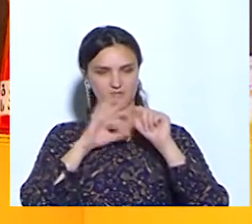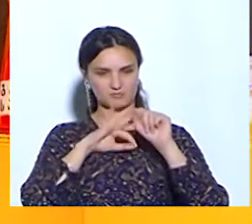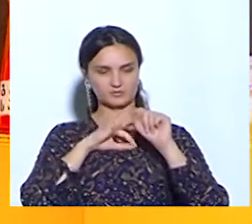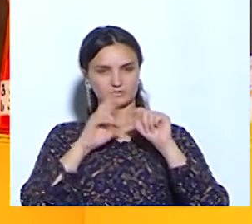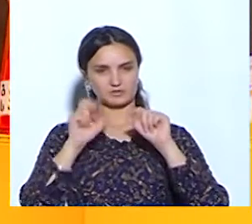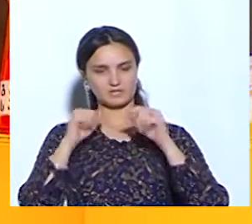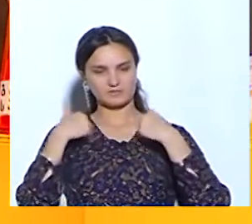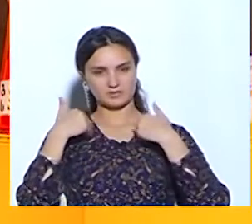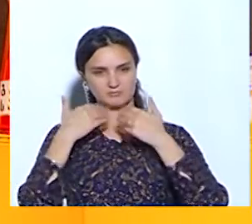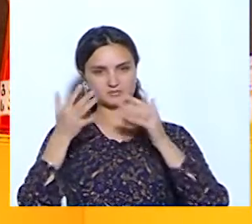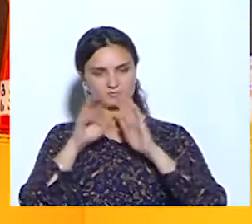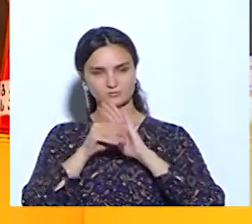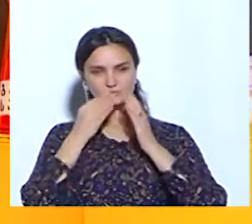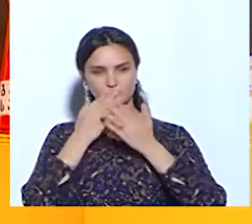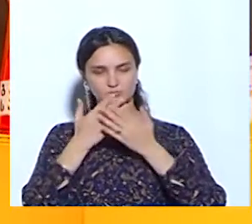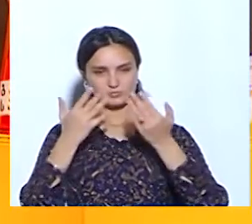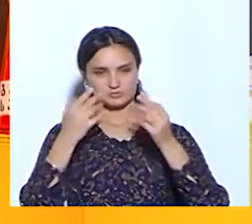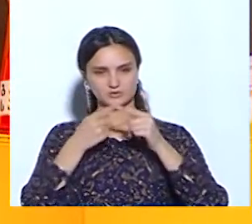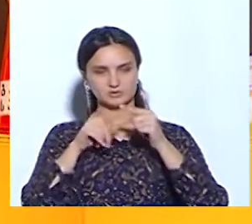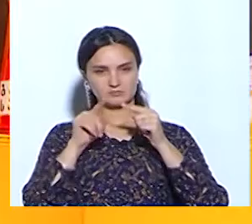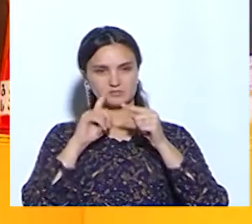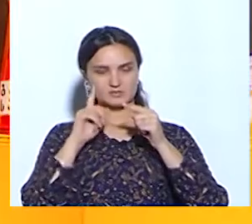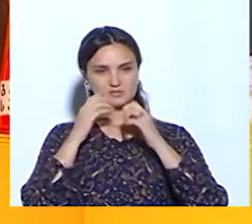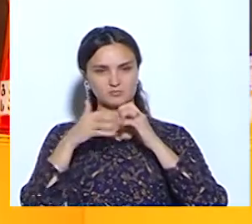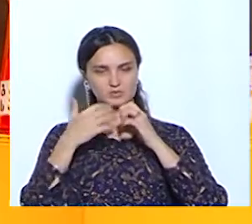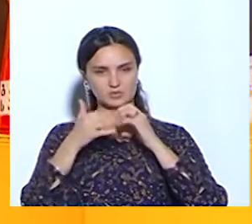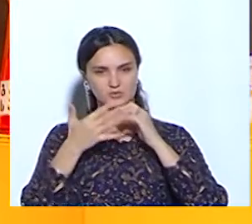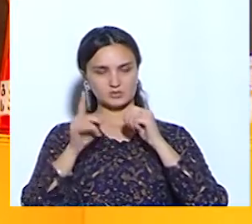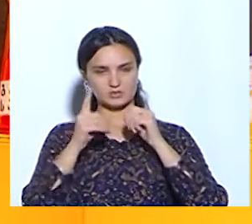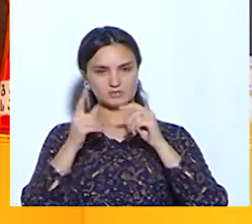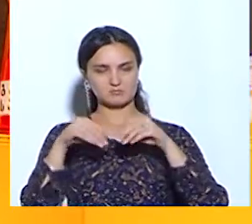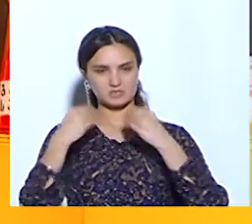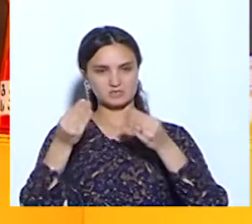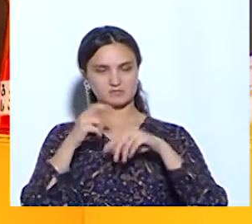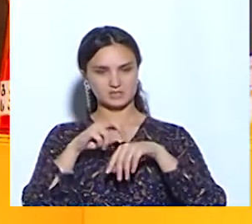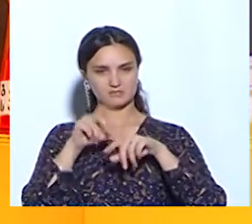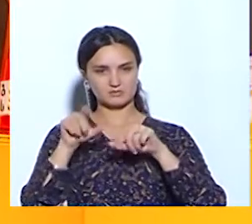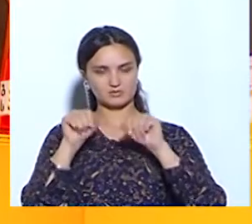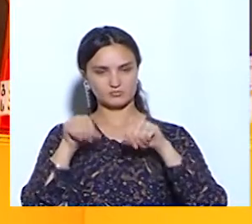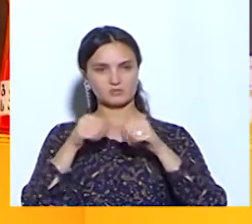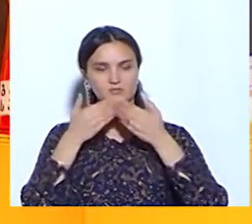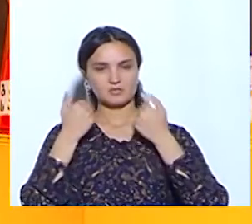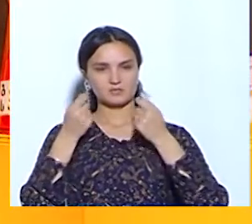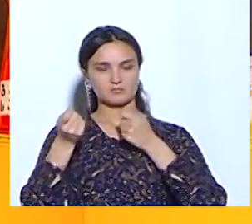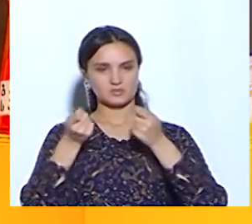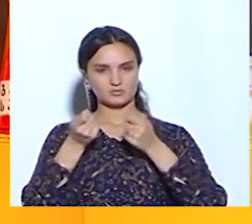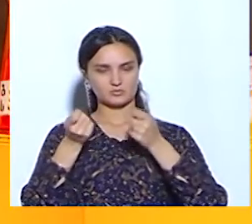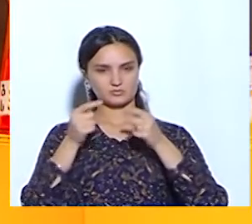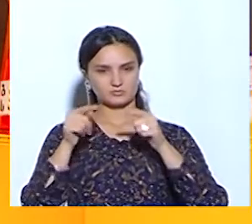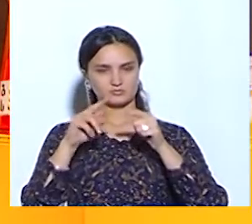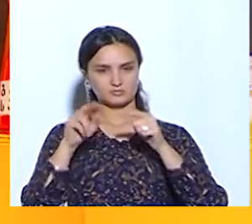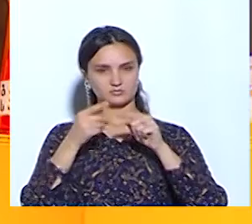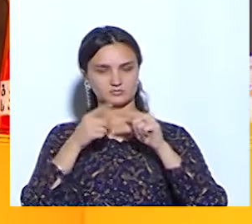K ვიტამინის შემცველი პროდუქტის, ანუ იმ მწვანე ბოსტნეულის, რაც მისცემს ექიმ საშუალებას ადვილად მართოს დოზაც